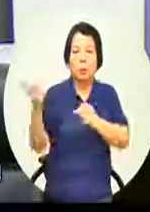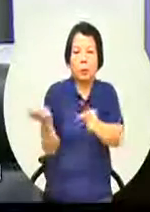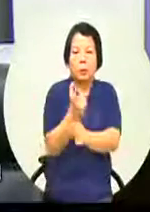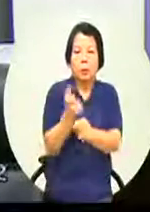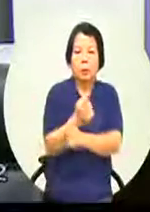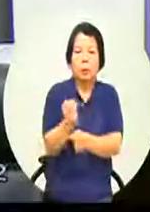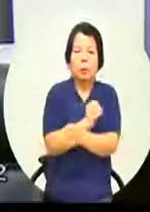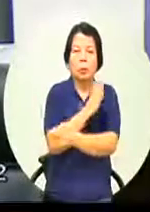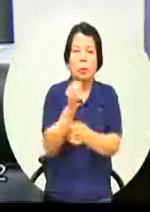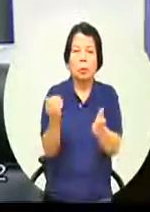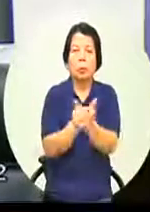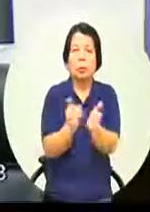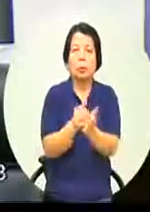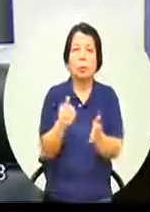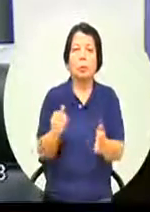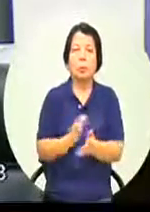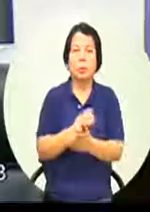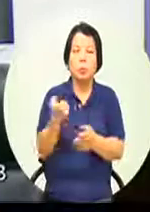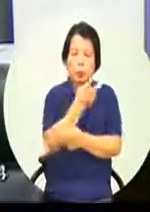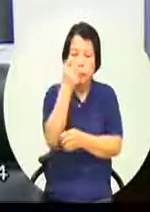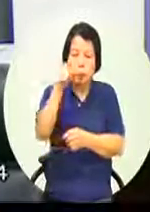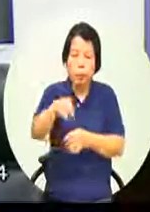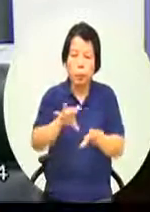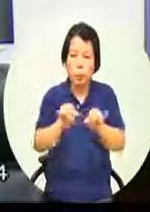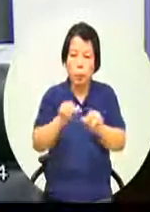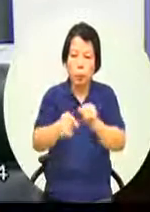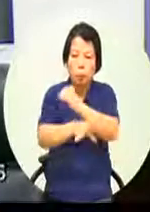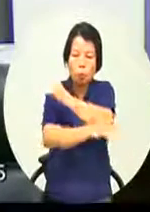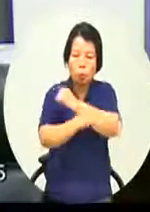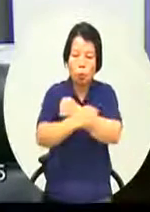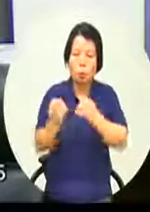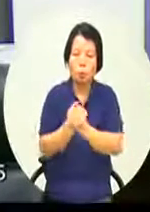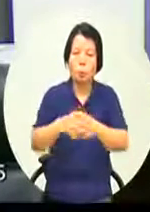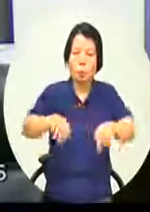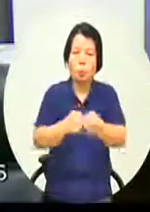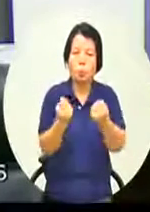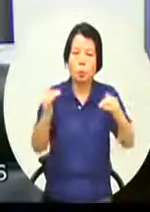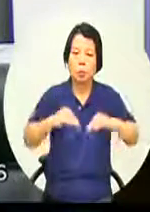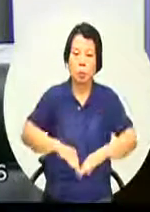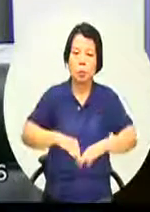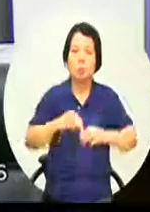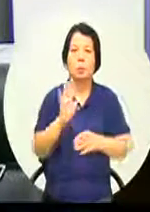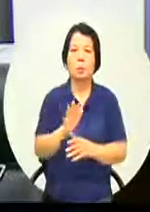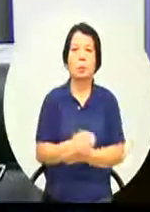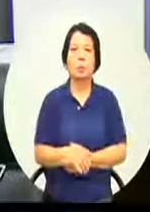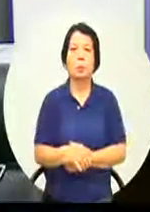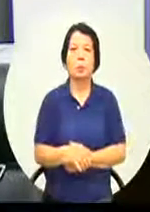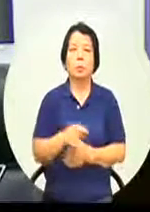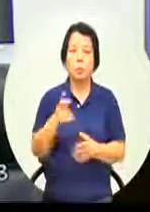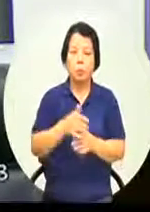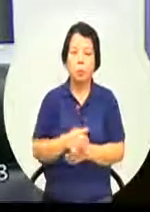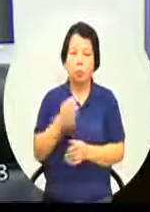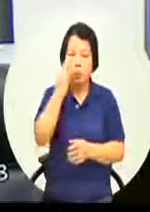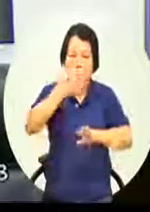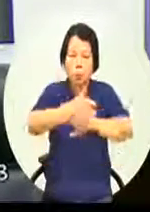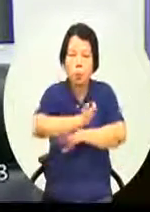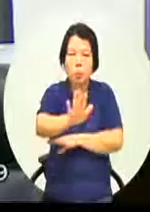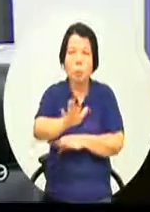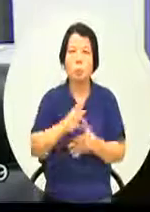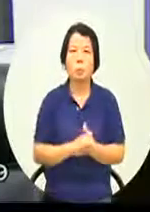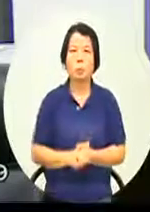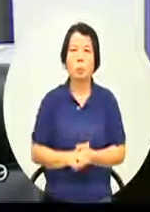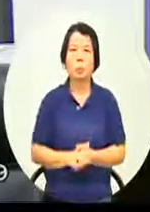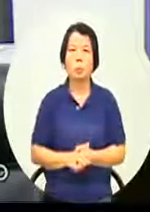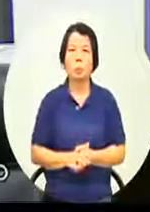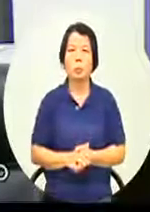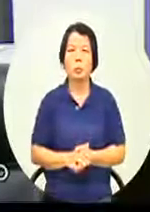然后呢，发现了那里有路基掏空的现象，哦，那有去看，那看完之后呢，